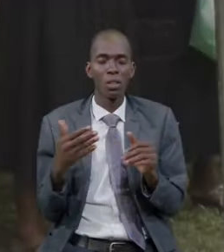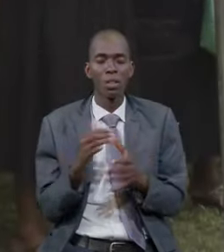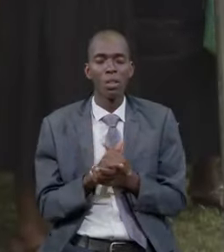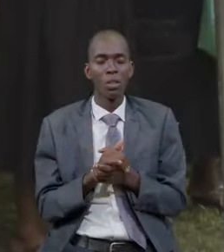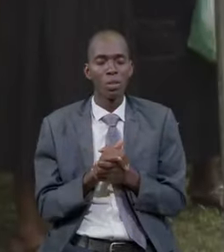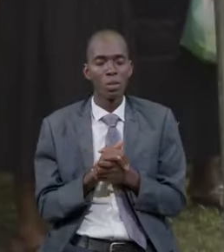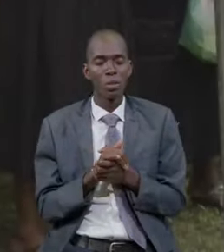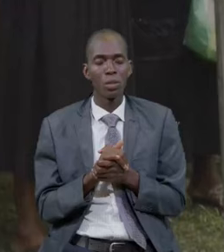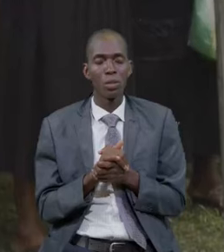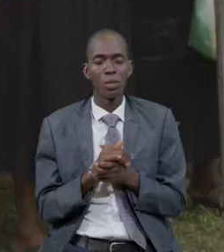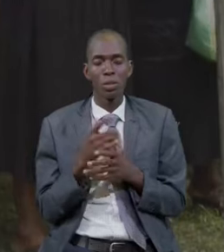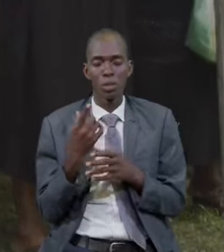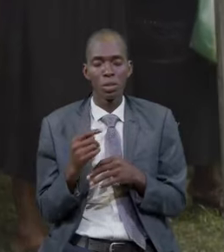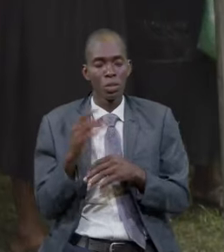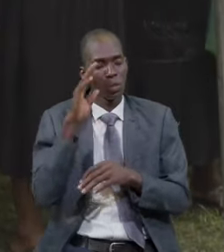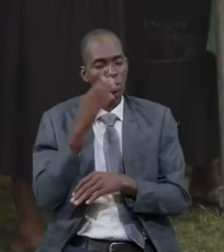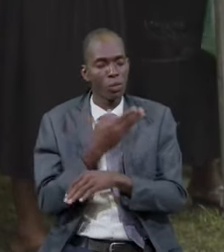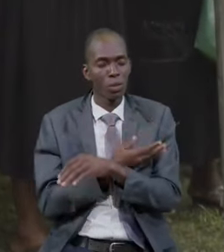Le Fils de Dieu.